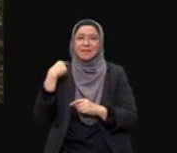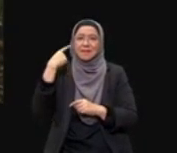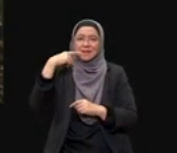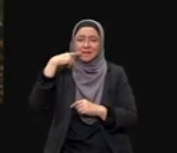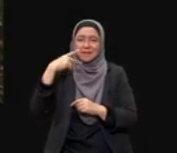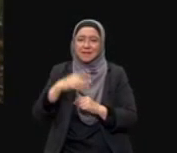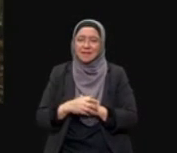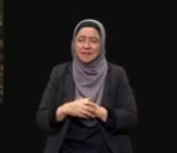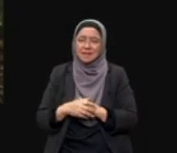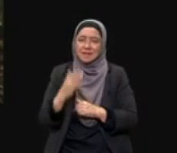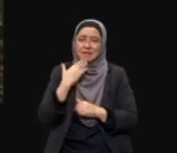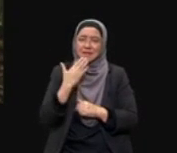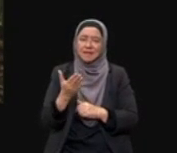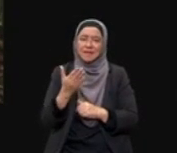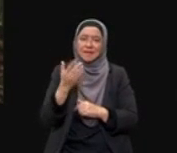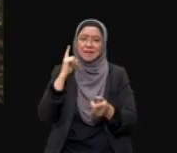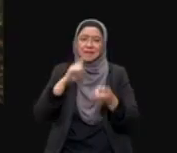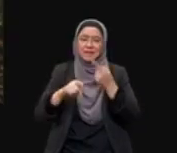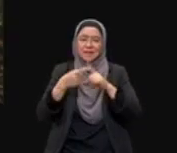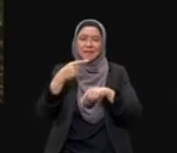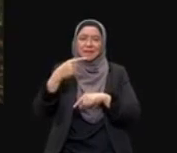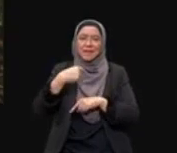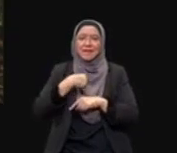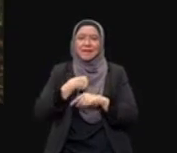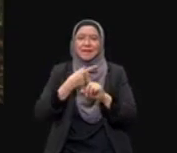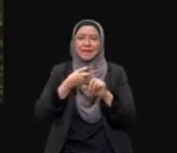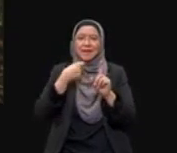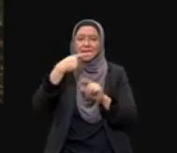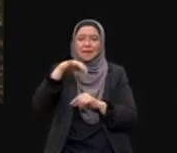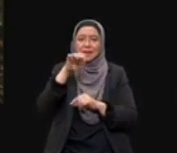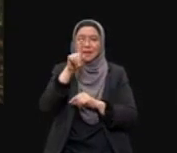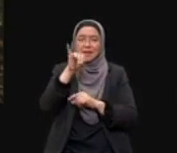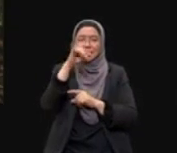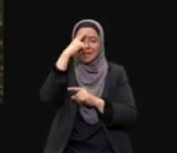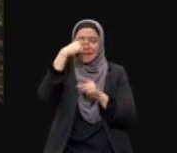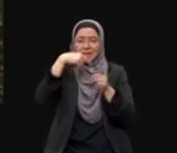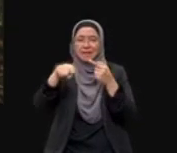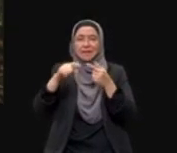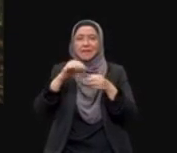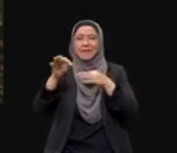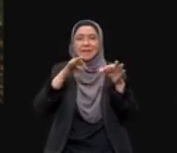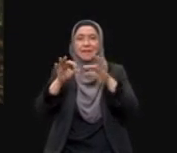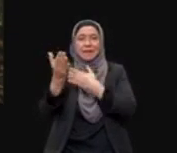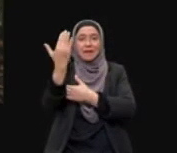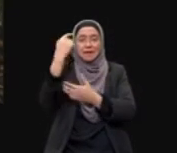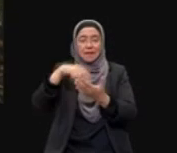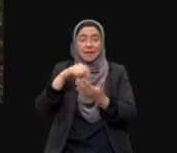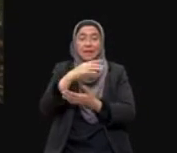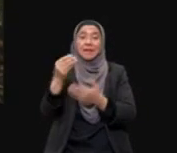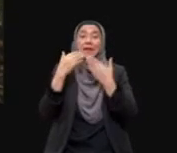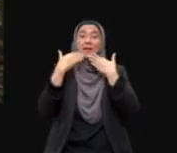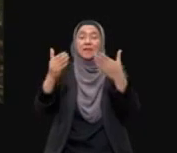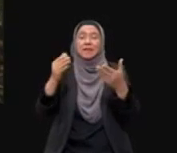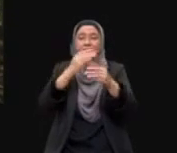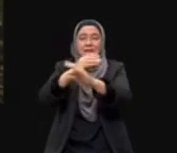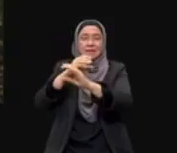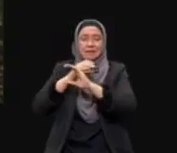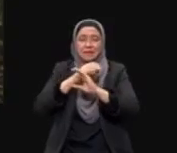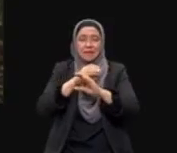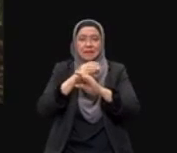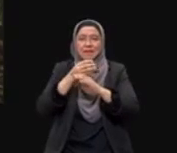berhormat Pulai di atas pekerjaan pada pagi ini dan terima kasih juga di atas keprihatinan yang diberikan kepada